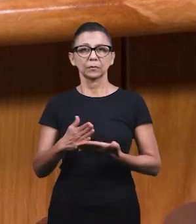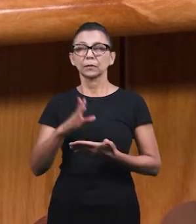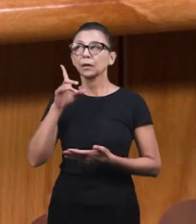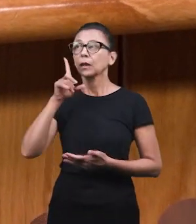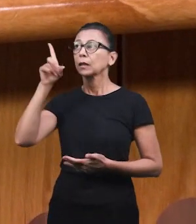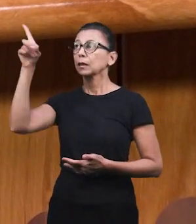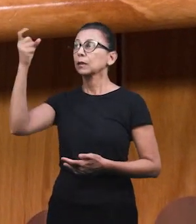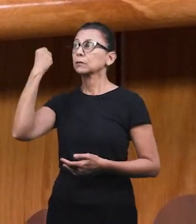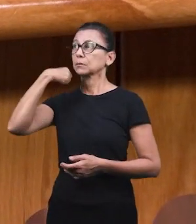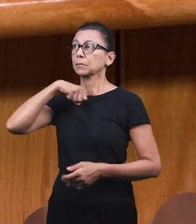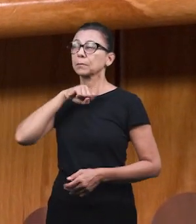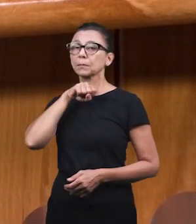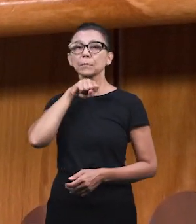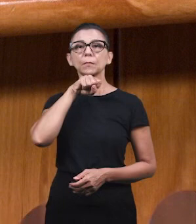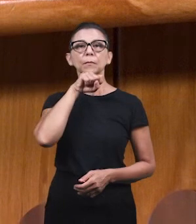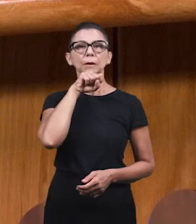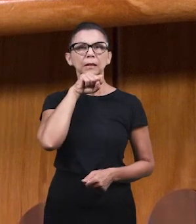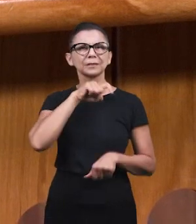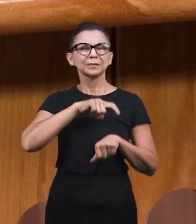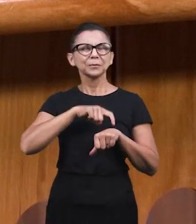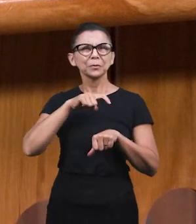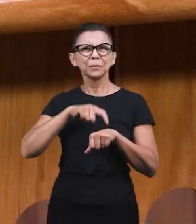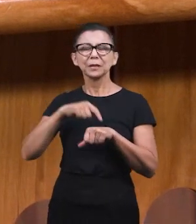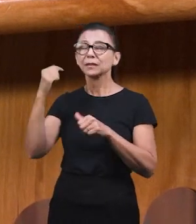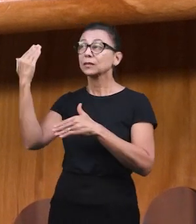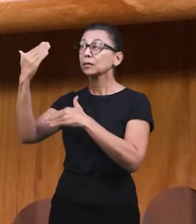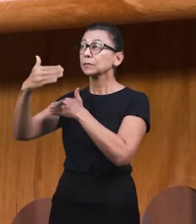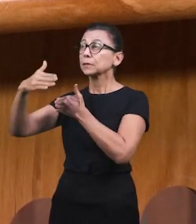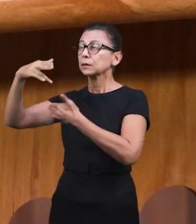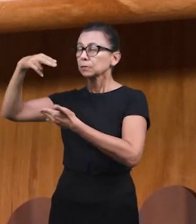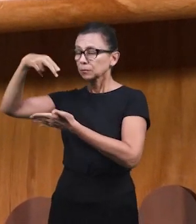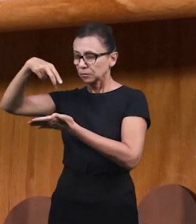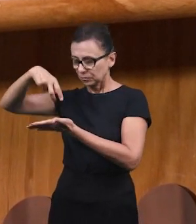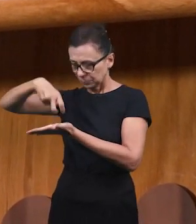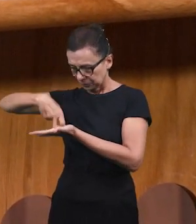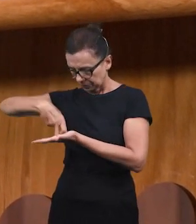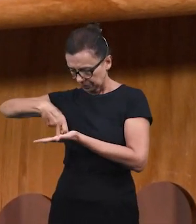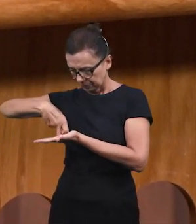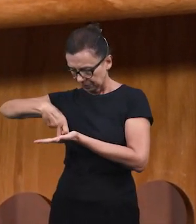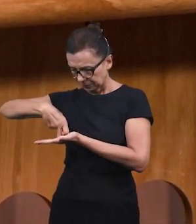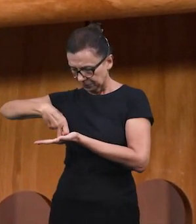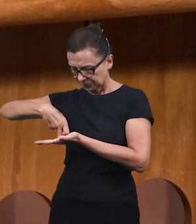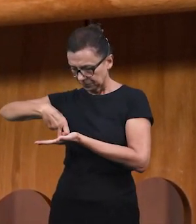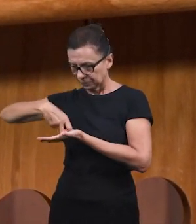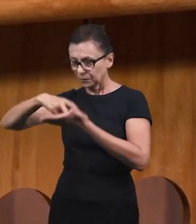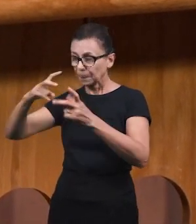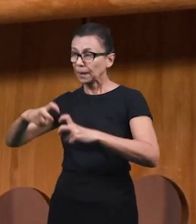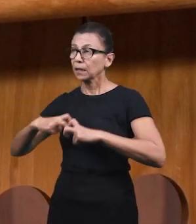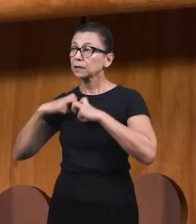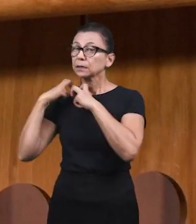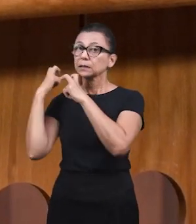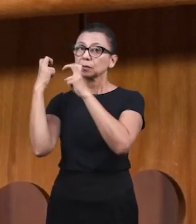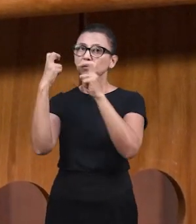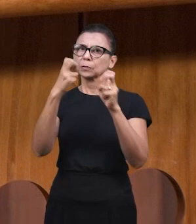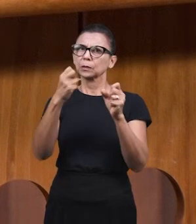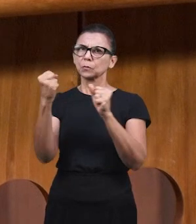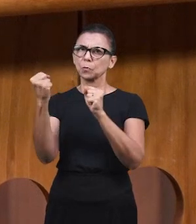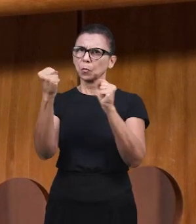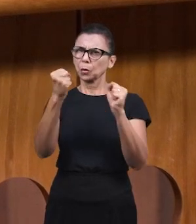Наш Бог и Отец, мы склоняемся пред Тобой в этот момент и взываем к Тебе о